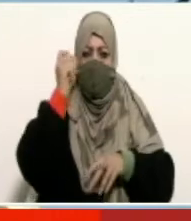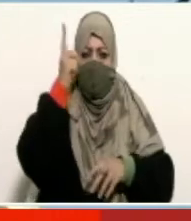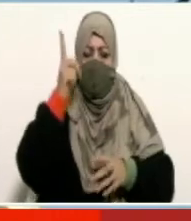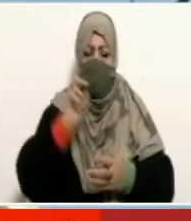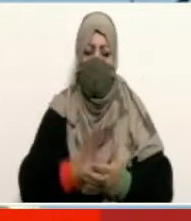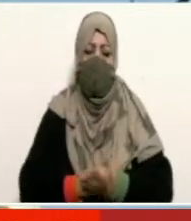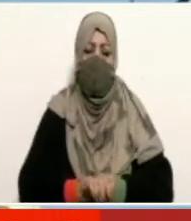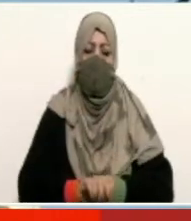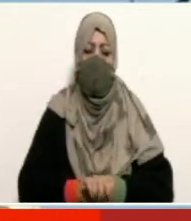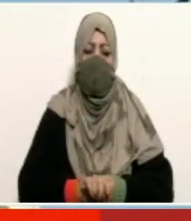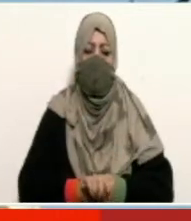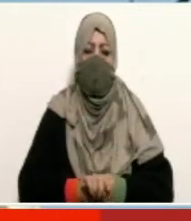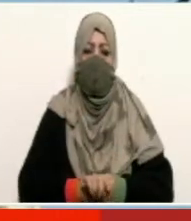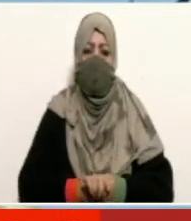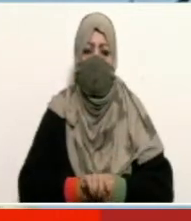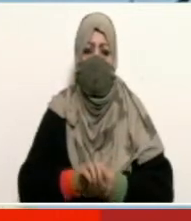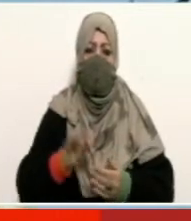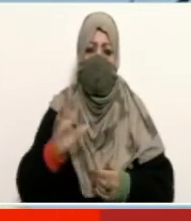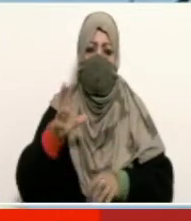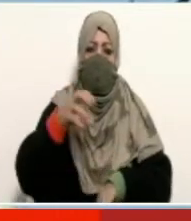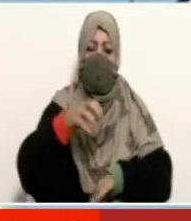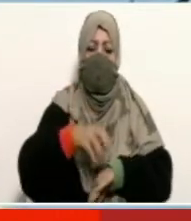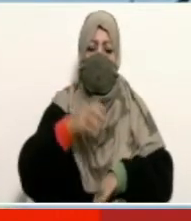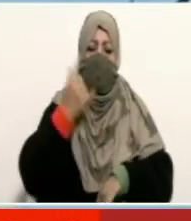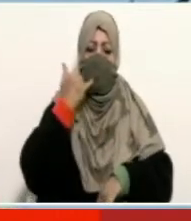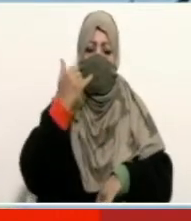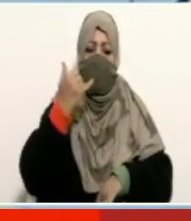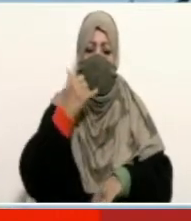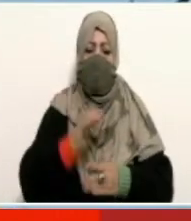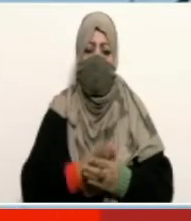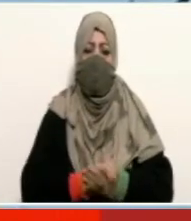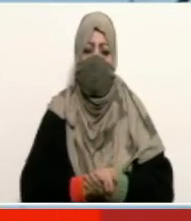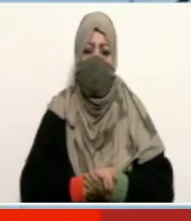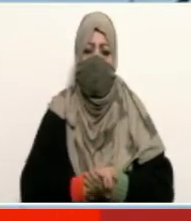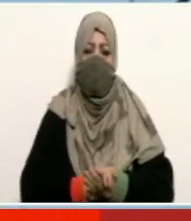نعم أخ المبروك، مرحبا بك.